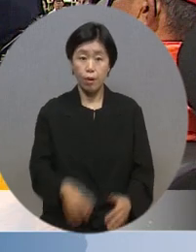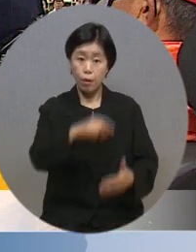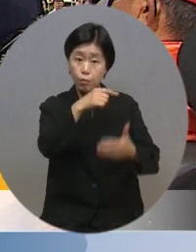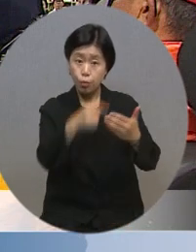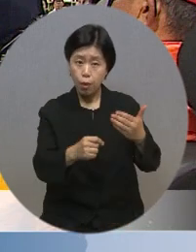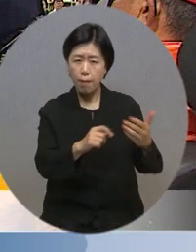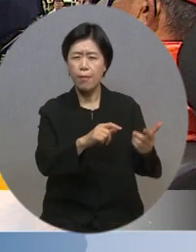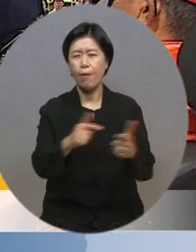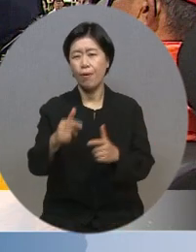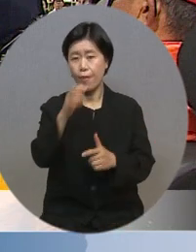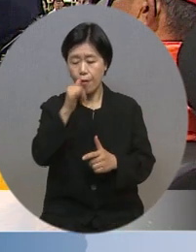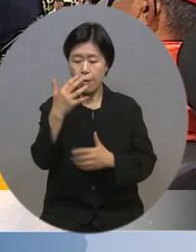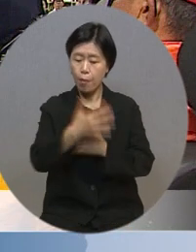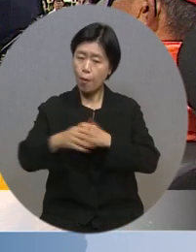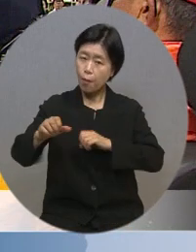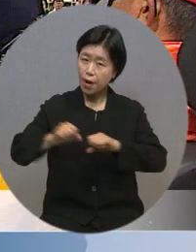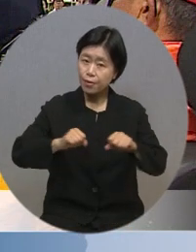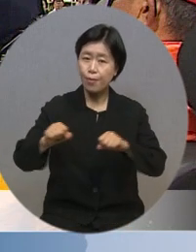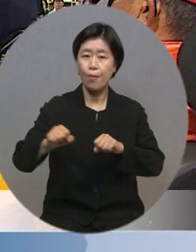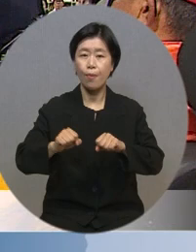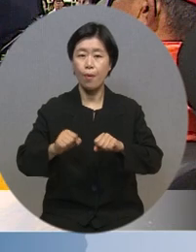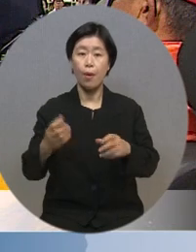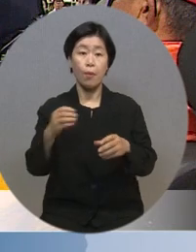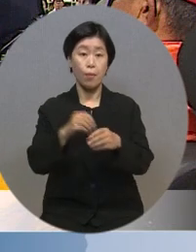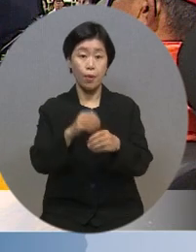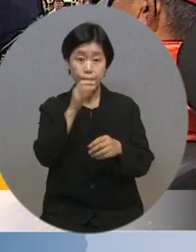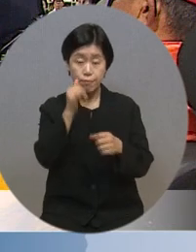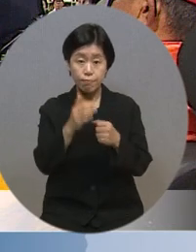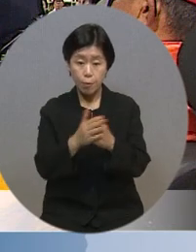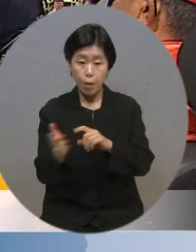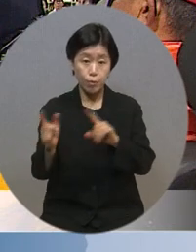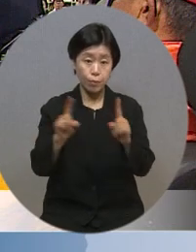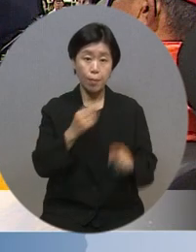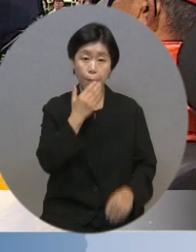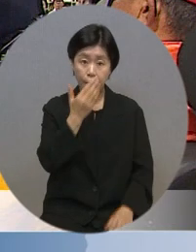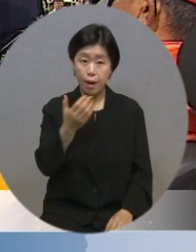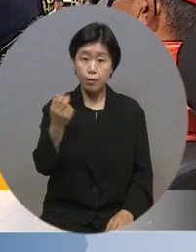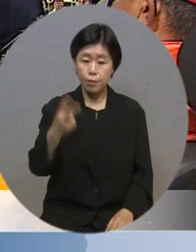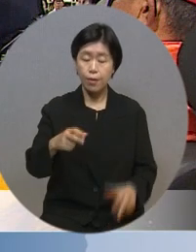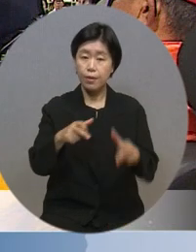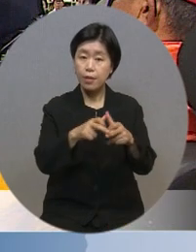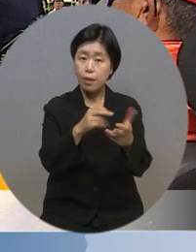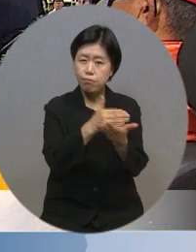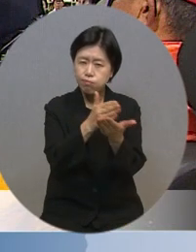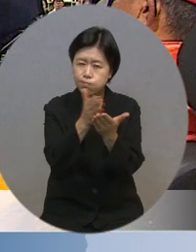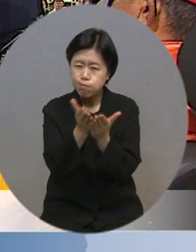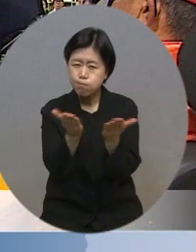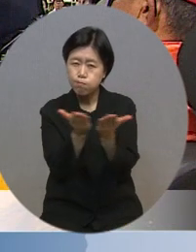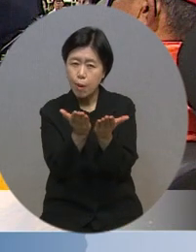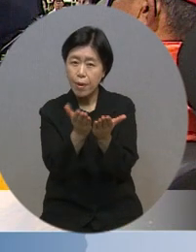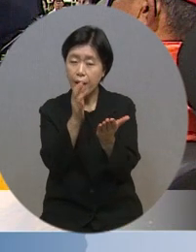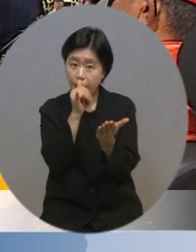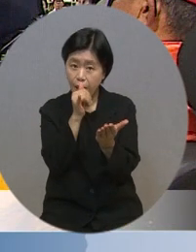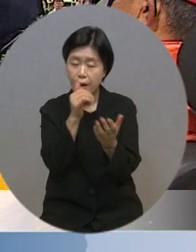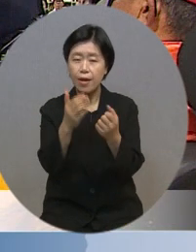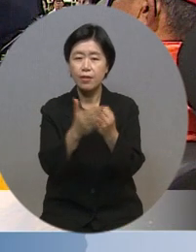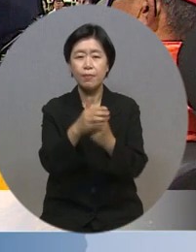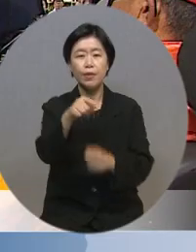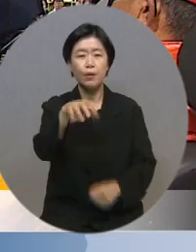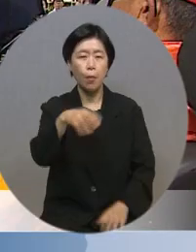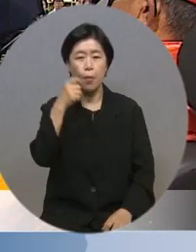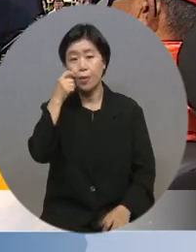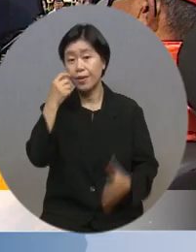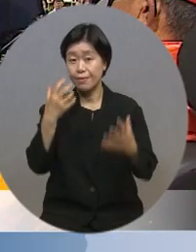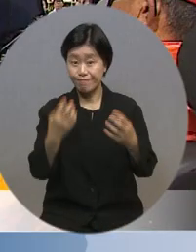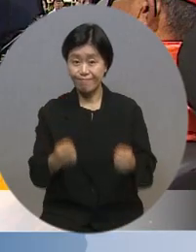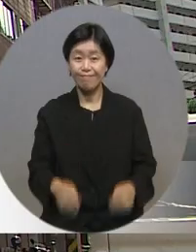신체 활동을 통해 장애인들의 재활 의지를 북돋우고 장애 유형에 맞춰 특화된 공간으로 지역의 사랑방 역할을 한다고 합니다.